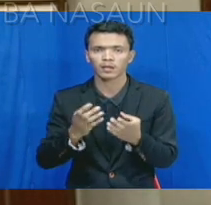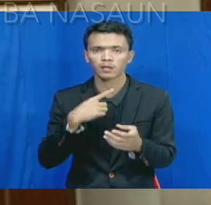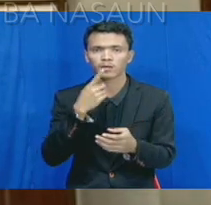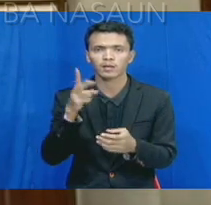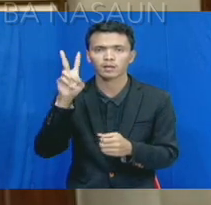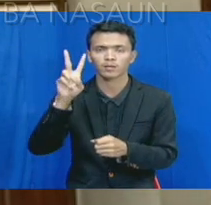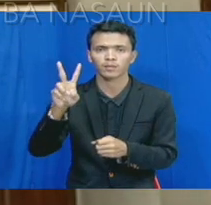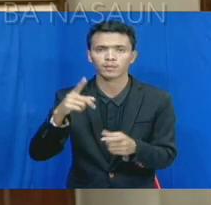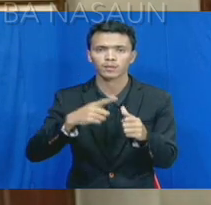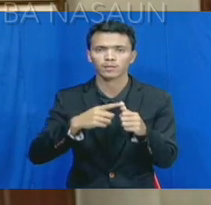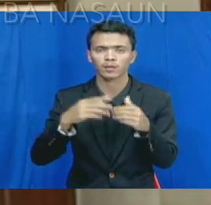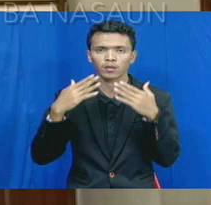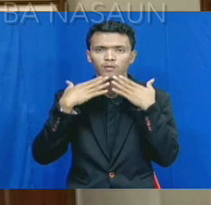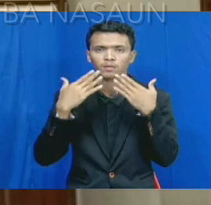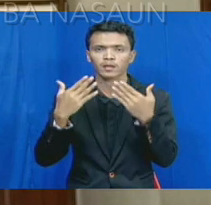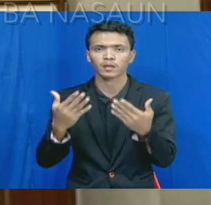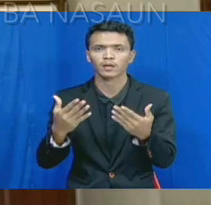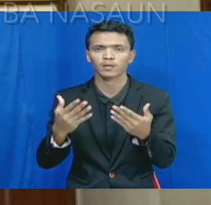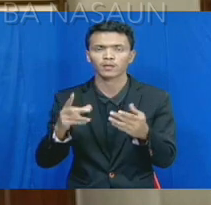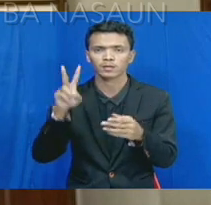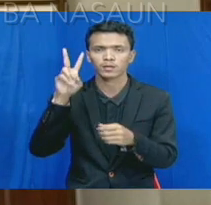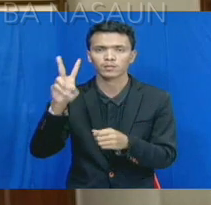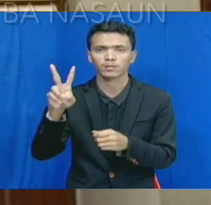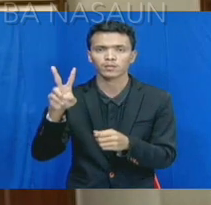Primeiro, agradece, e segundo,